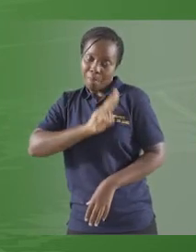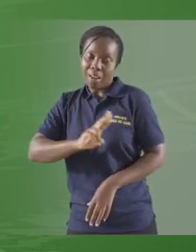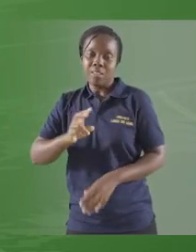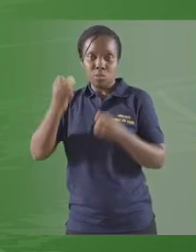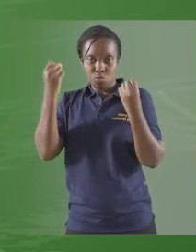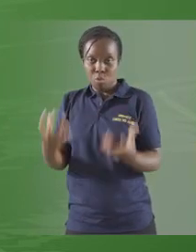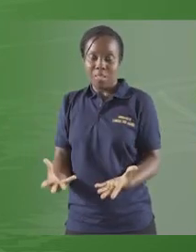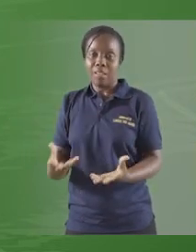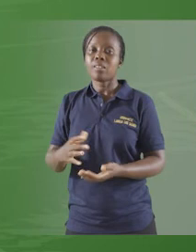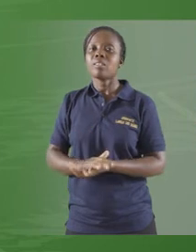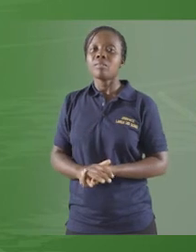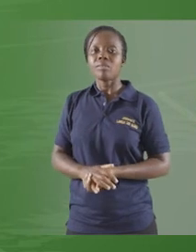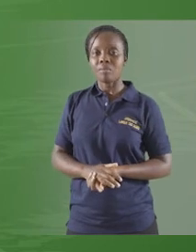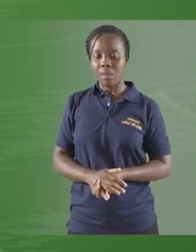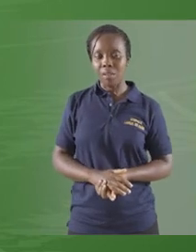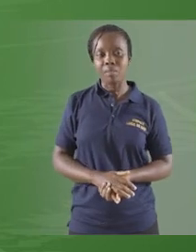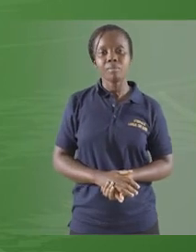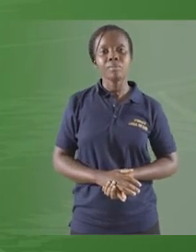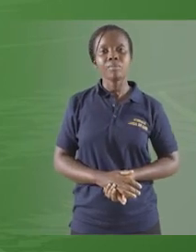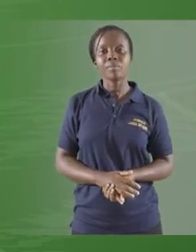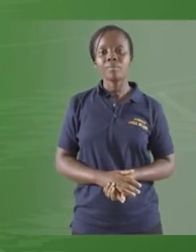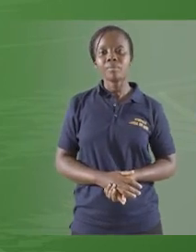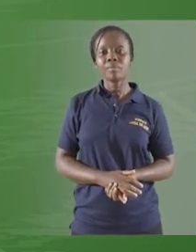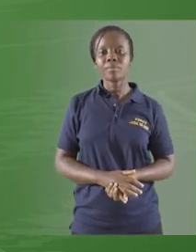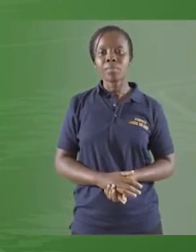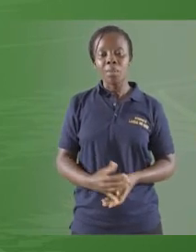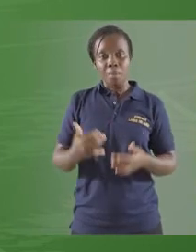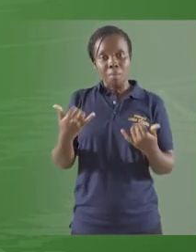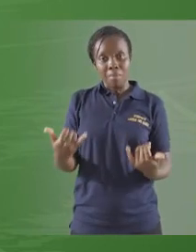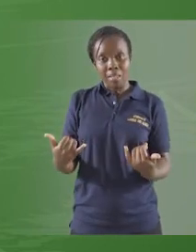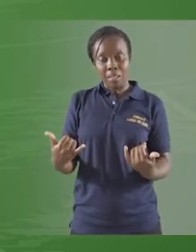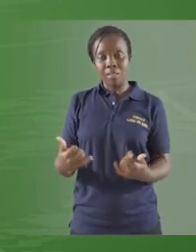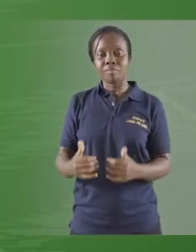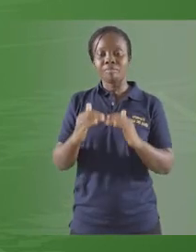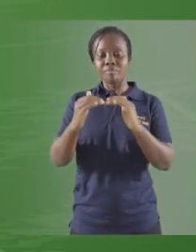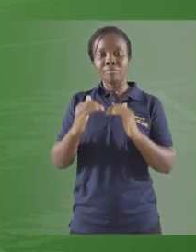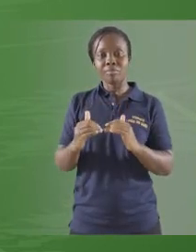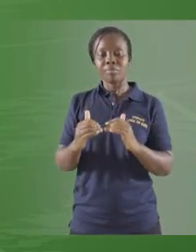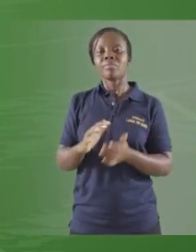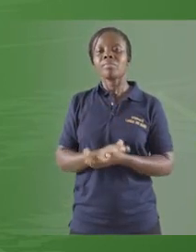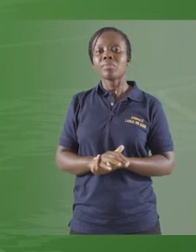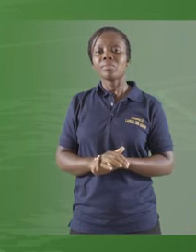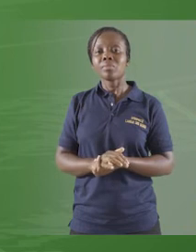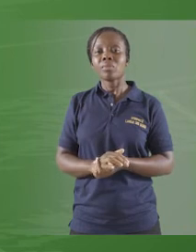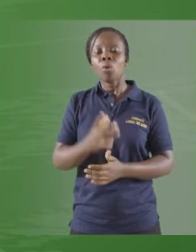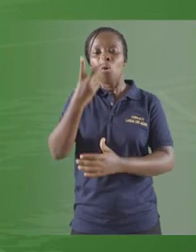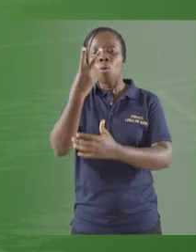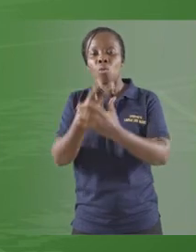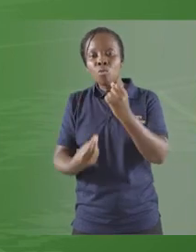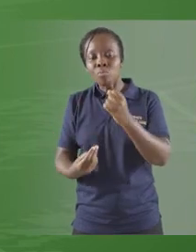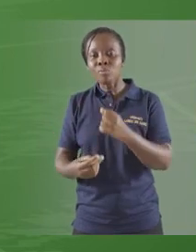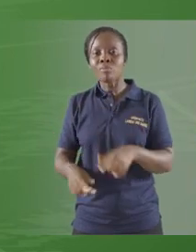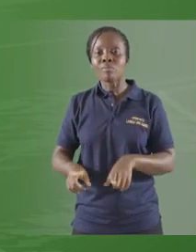dominant, qui est ici normal. Donc, ce qui va donner comme coupe